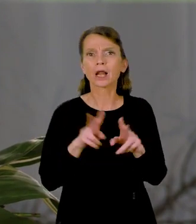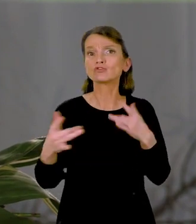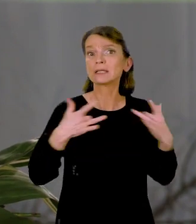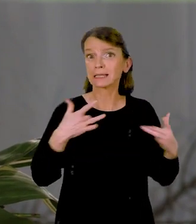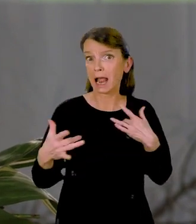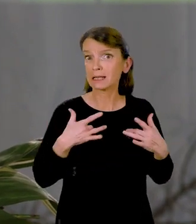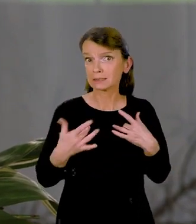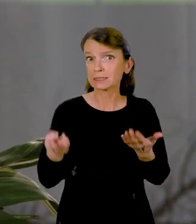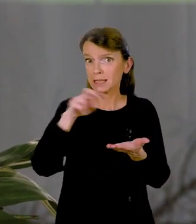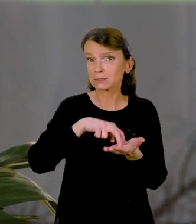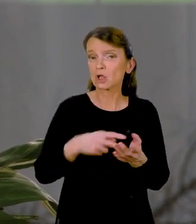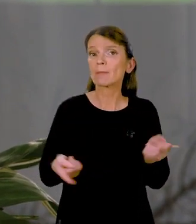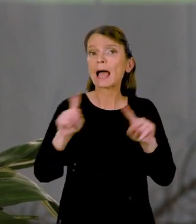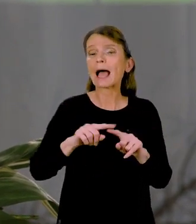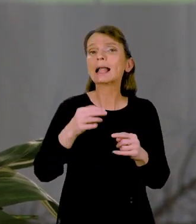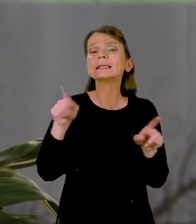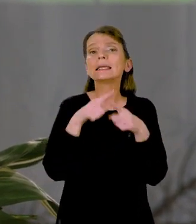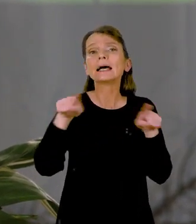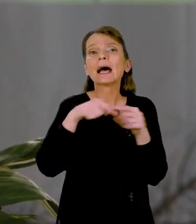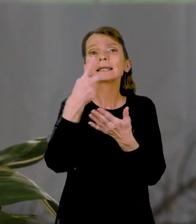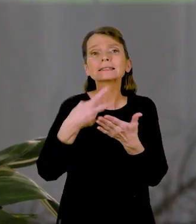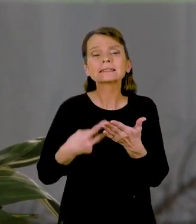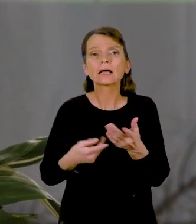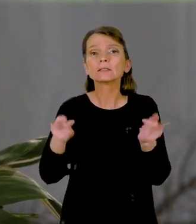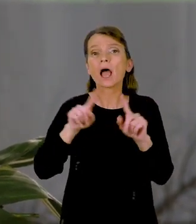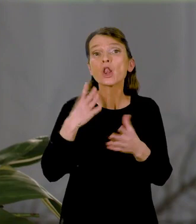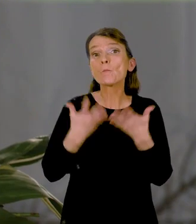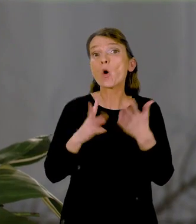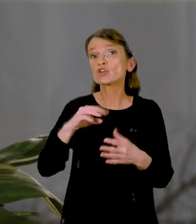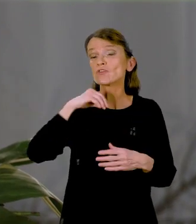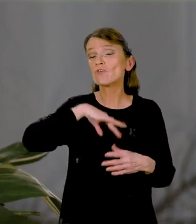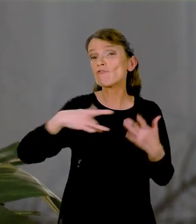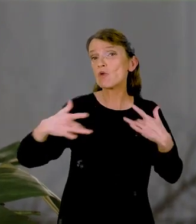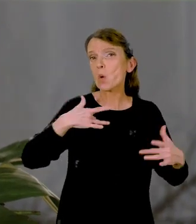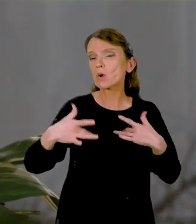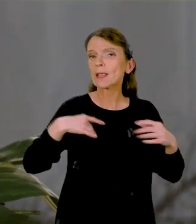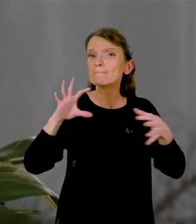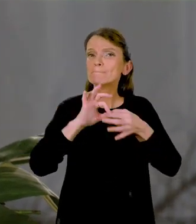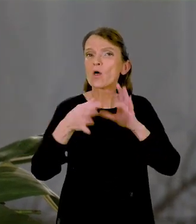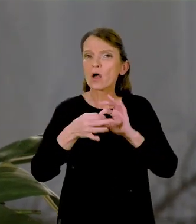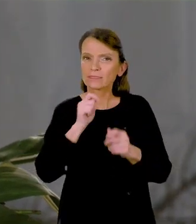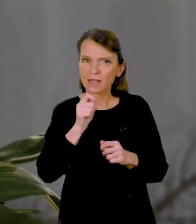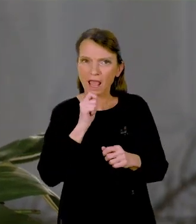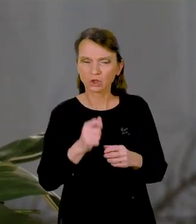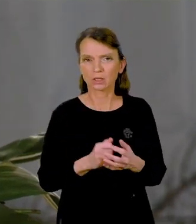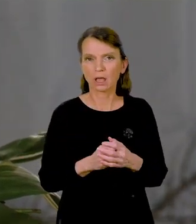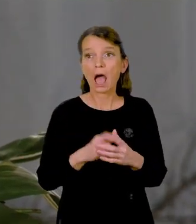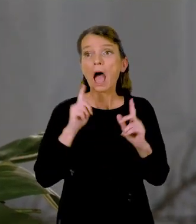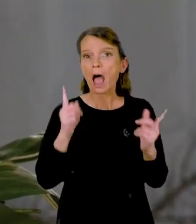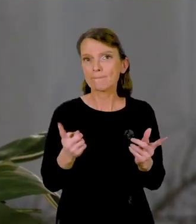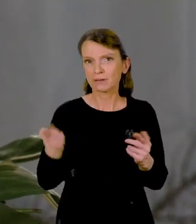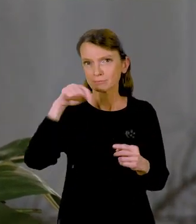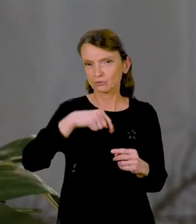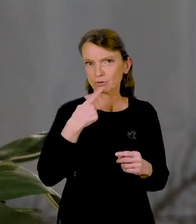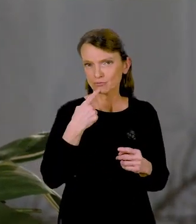krajši igralski nastop ali recitacijo ali pa bi bil nemara v vlogi moderatorja. A kot vse kaže, je dozorel